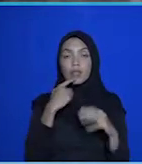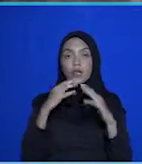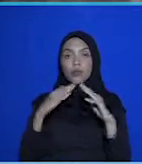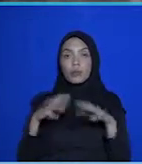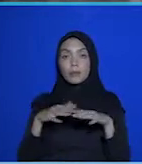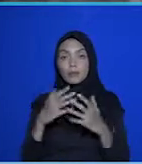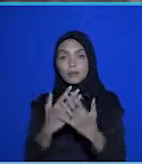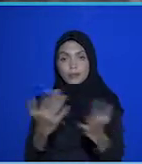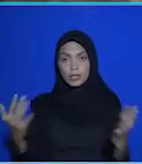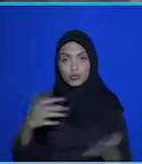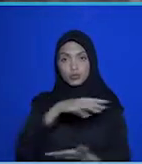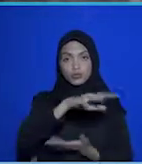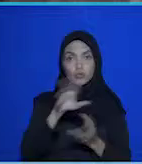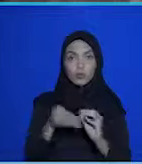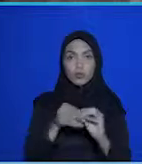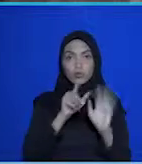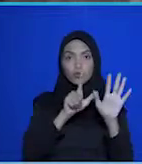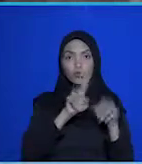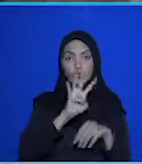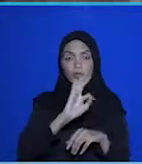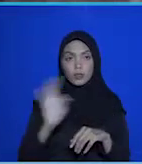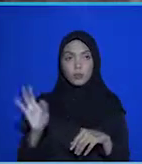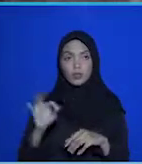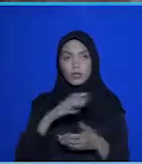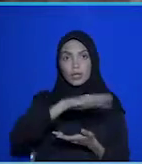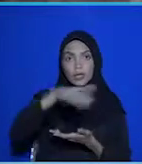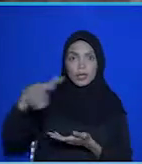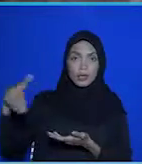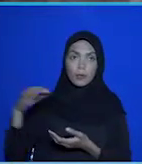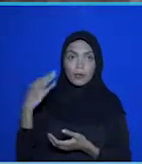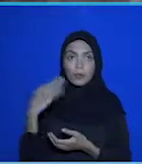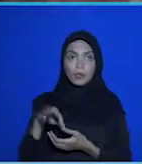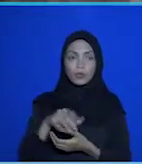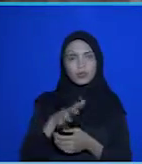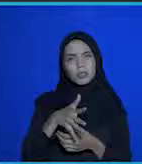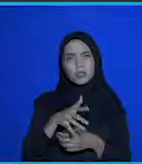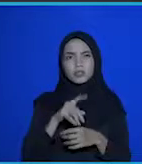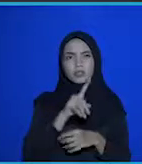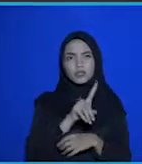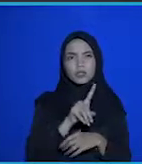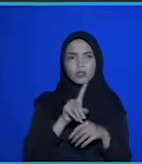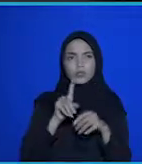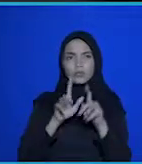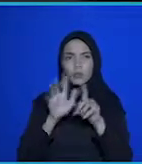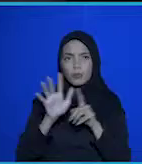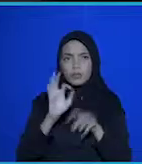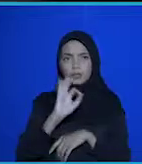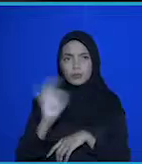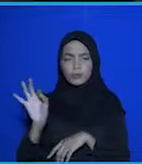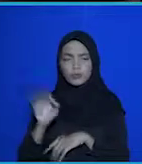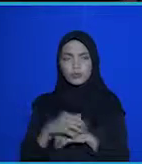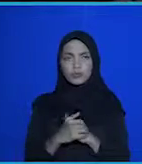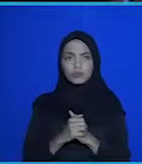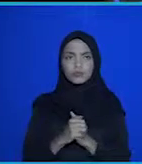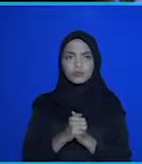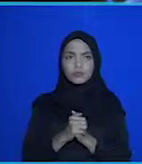data sementara waktu itu ada 74.000, tapi data terbaru dari BNPB itu kurang lebih 115.000 yang teridentifikasi, Pak